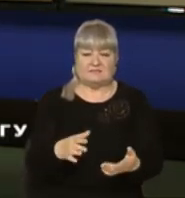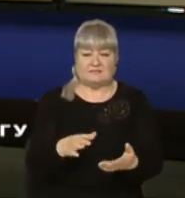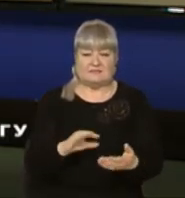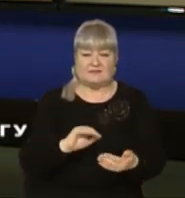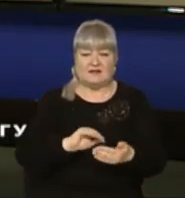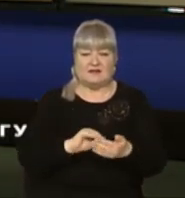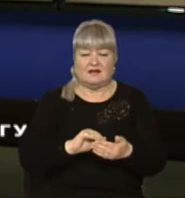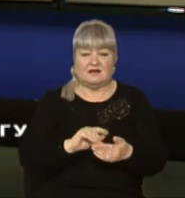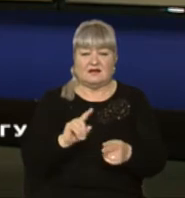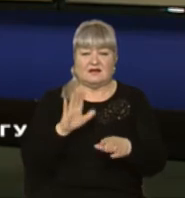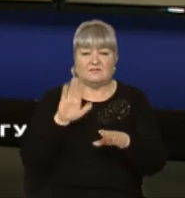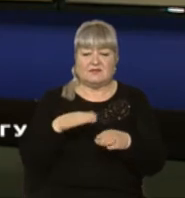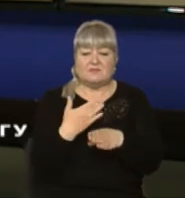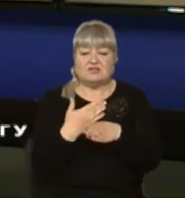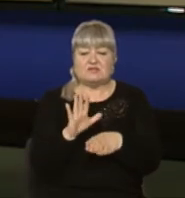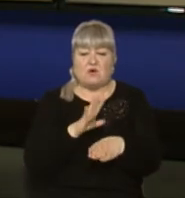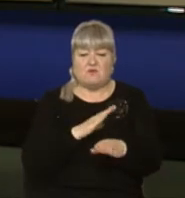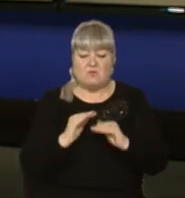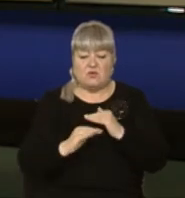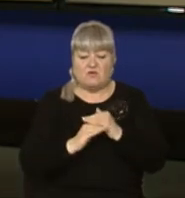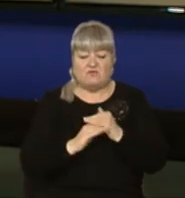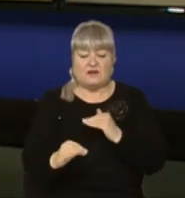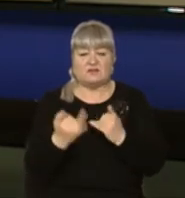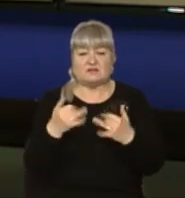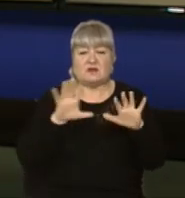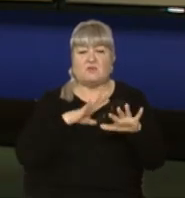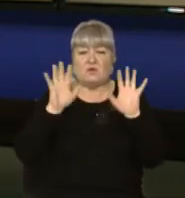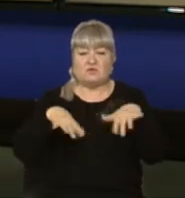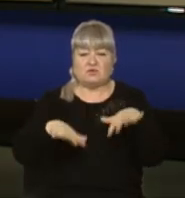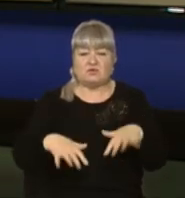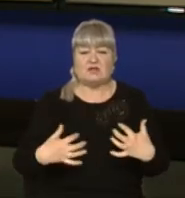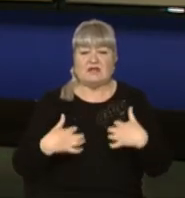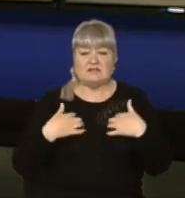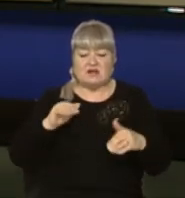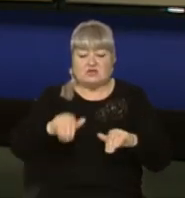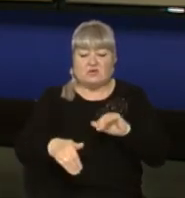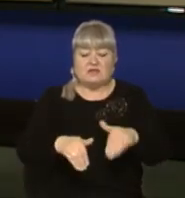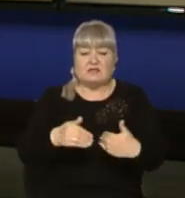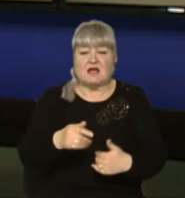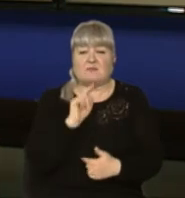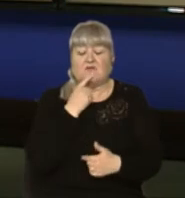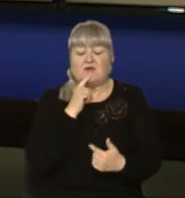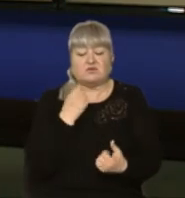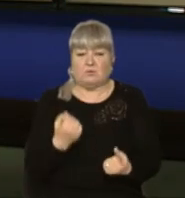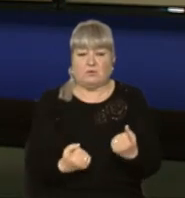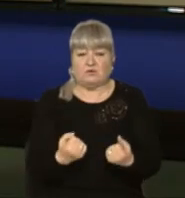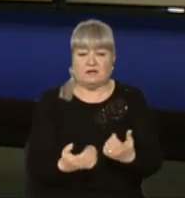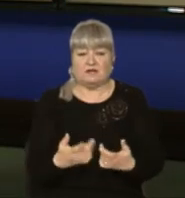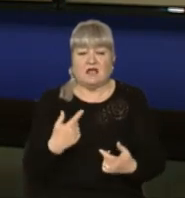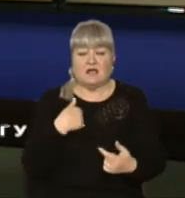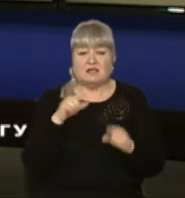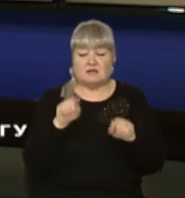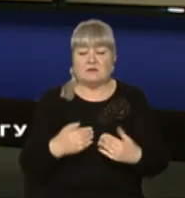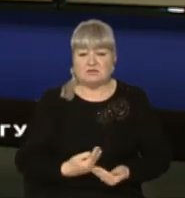хоча б частково було вирівняно. Зараз після тих дощів там утворили страшенні ями, дуже важко проїхати. Я живу в цьому районі, тому я це стверджую